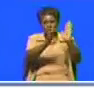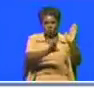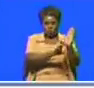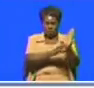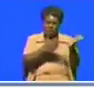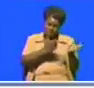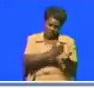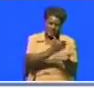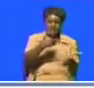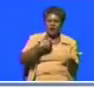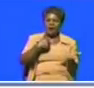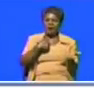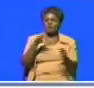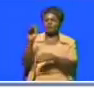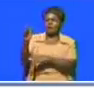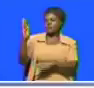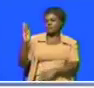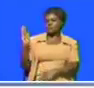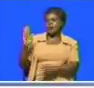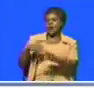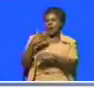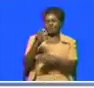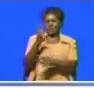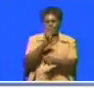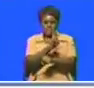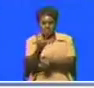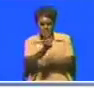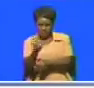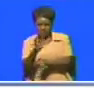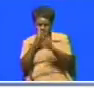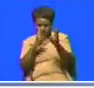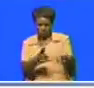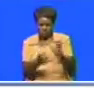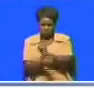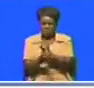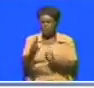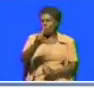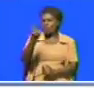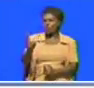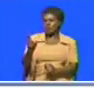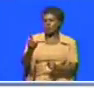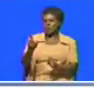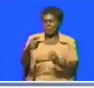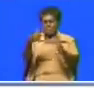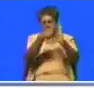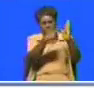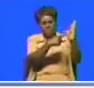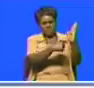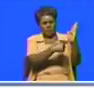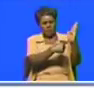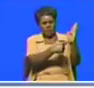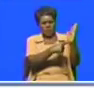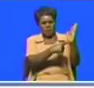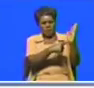ana haki ya kupewa ulinzi baada ya kufanywa ile tathmini, ripoti ikatolewa na ikaelezewa. Je, ni vigezo gani labda vinavyopelekea